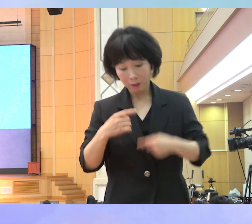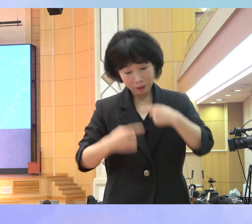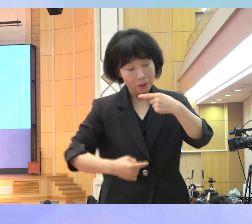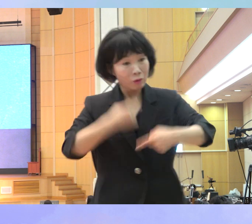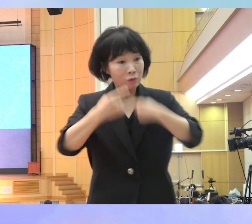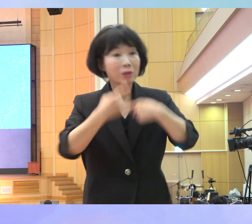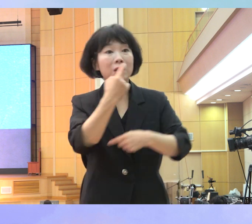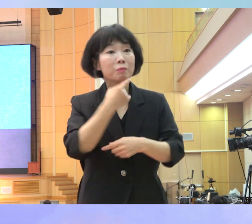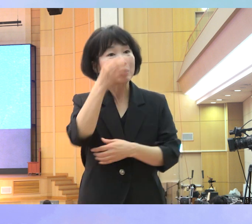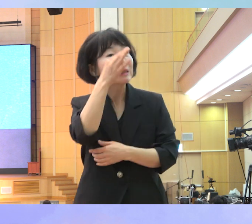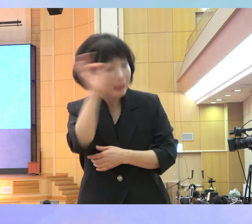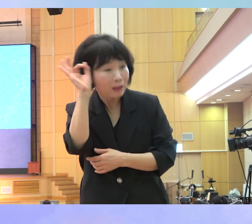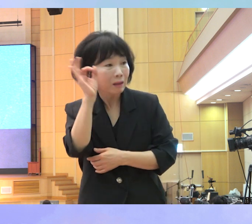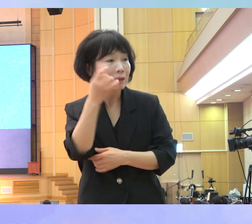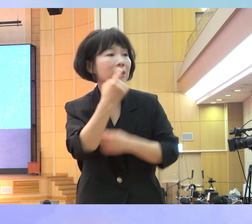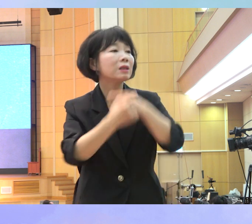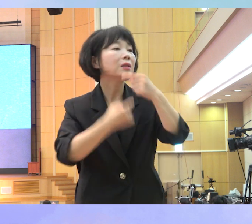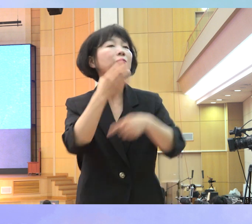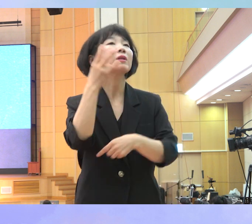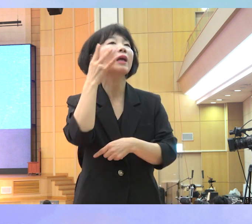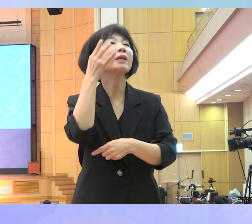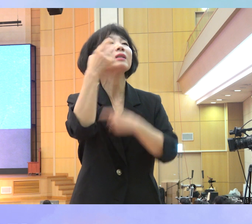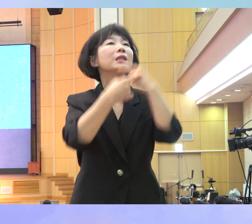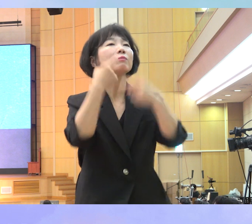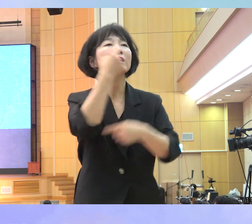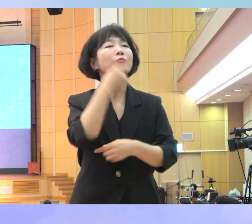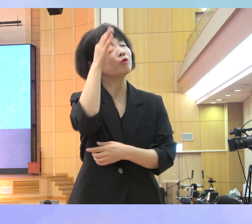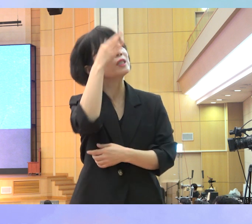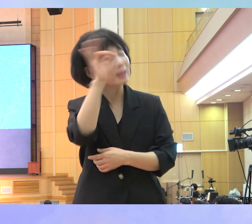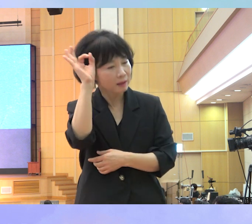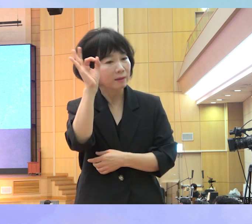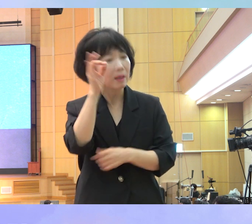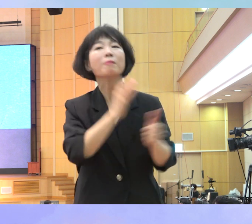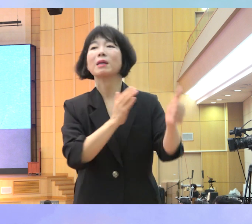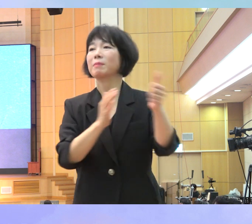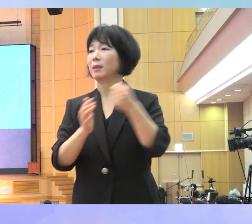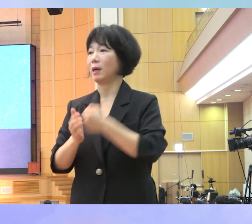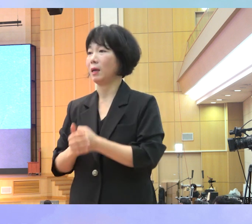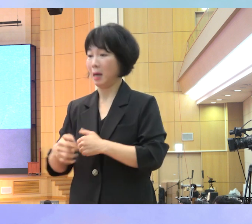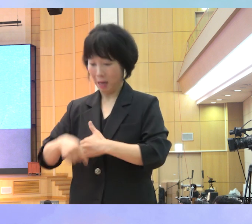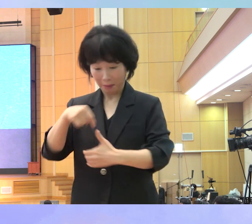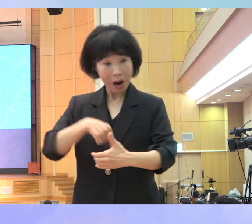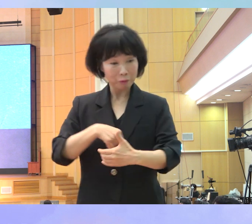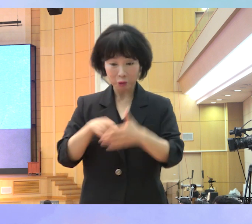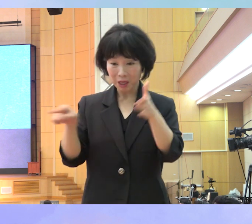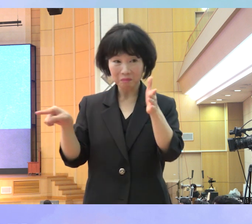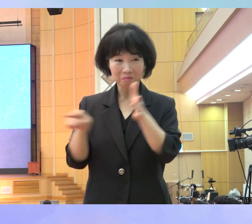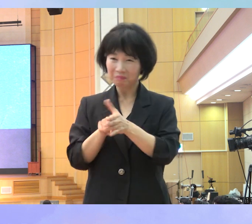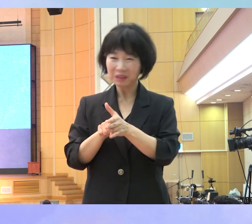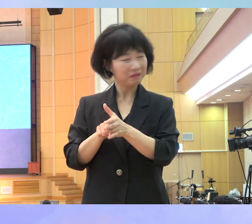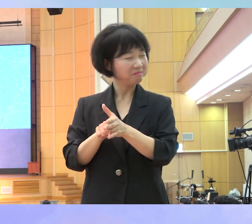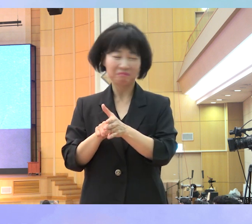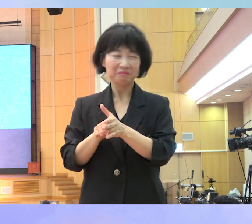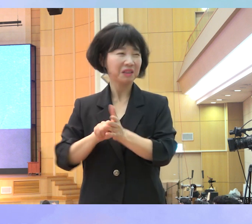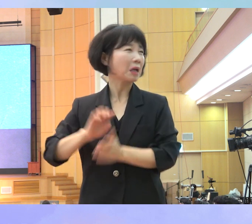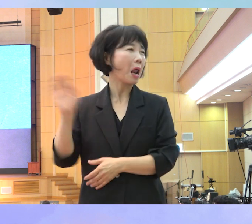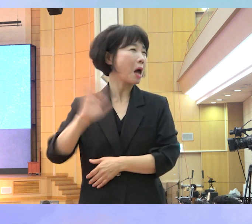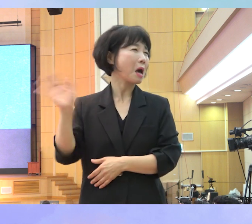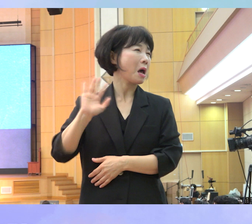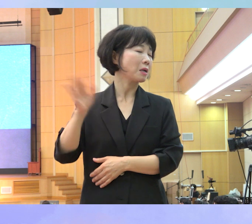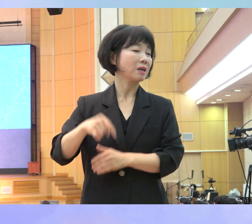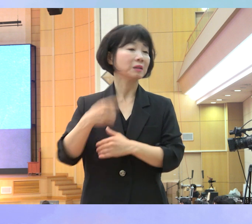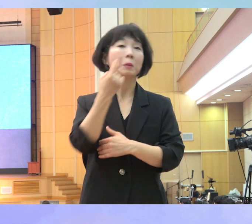좋겠지만 상황이 안 되면, 근데 마음으로는 안 믿는데 입으로만 나불나불 되는 거 소용이 있어요, 없어요? 없다는